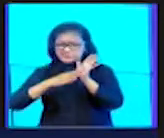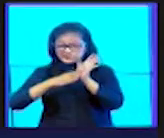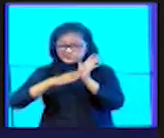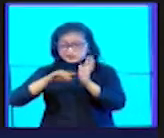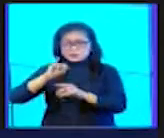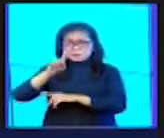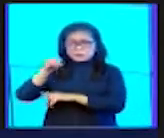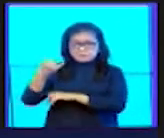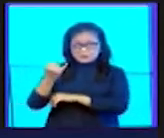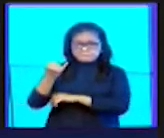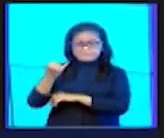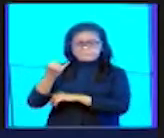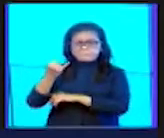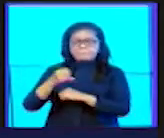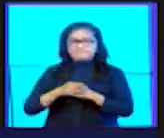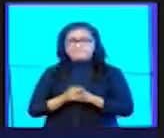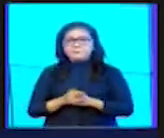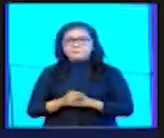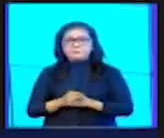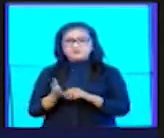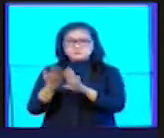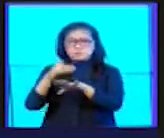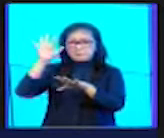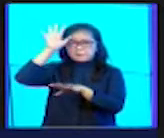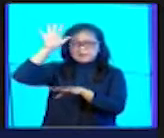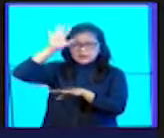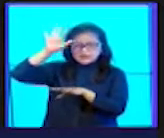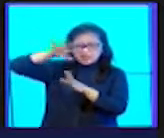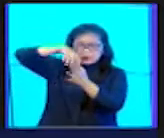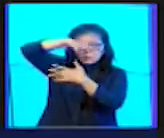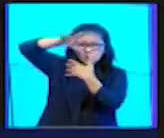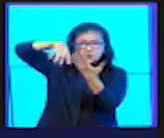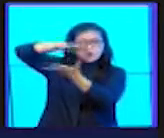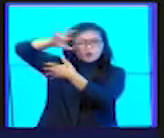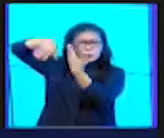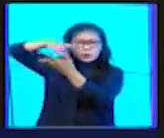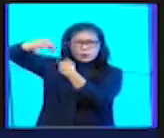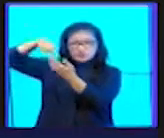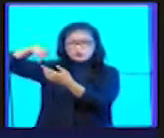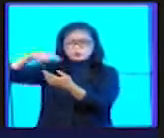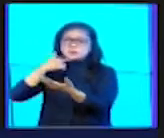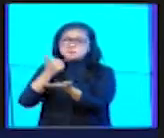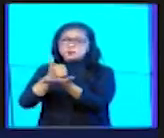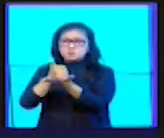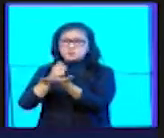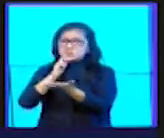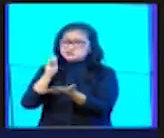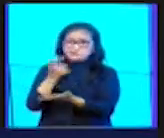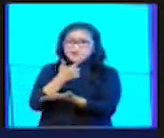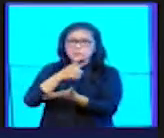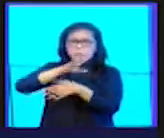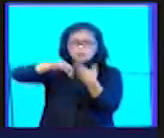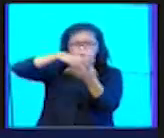KPJ jadi bayangkan pusaran 80 KPJ itu kan sangat cepat tapi dia